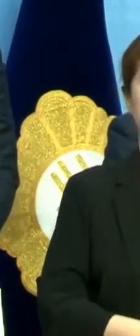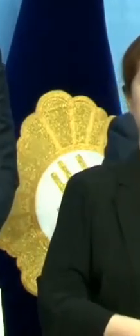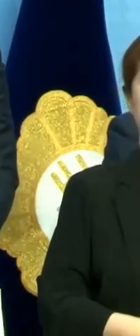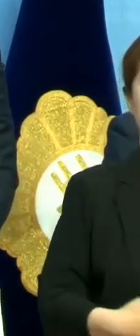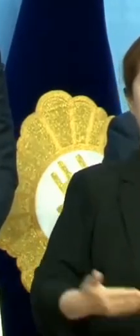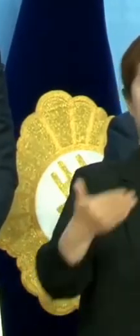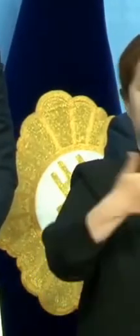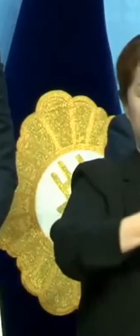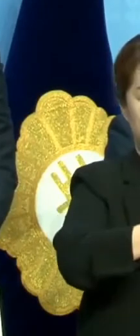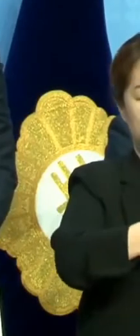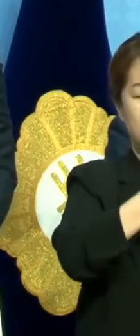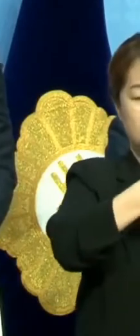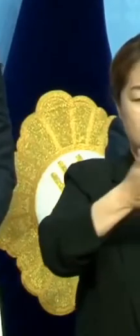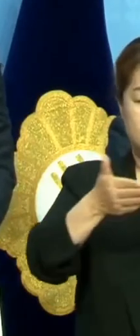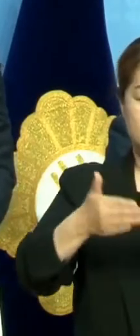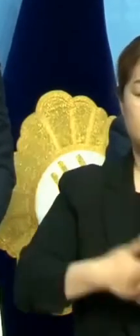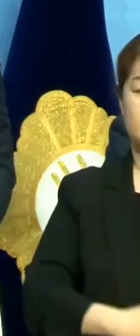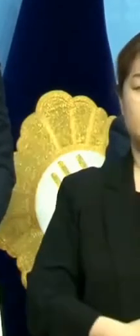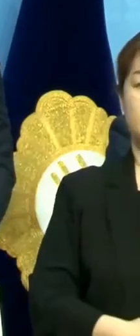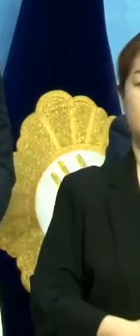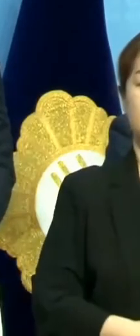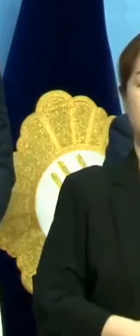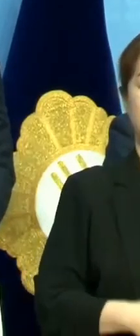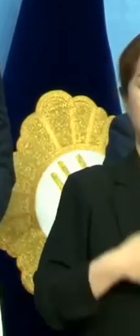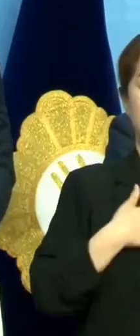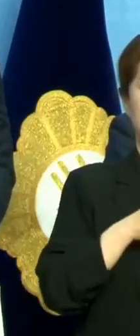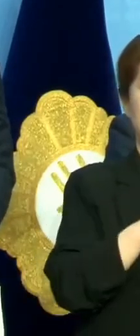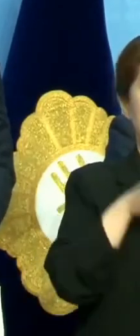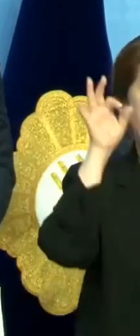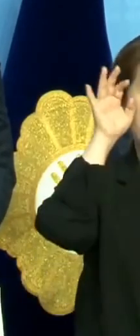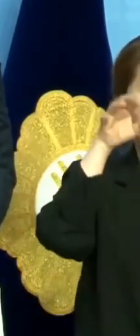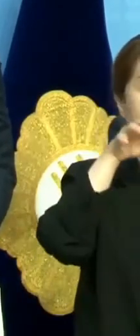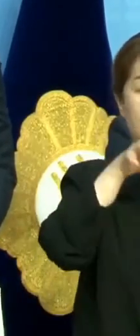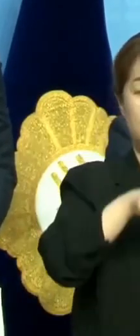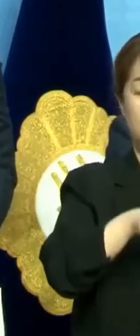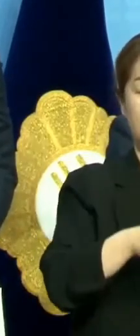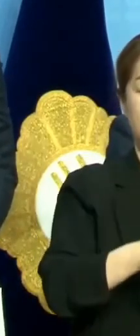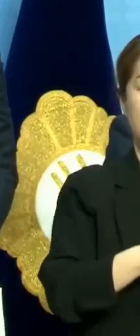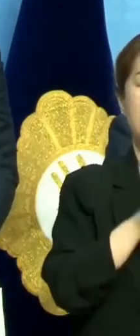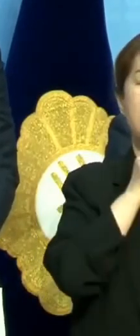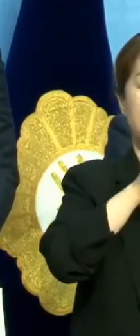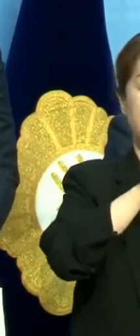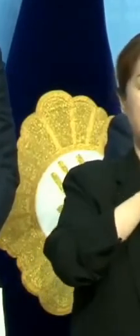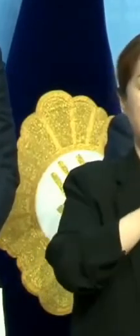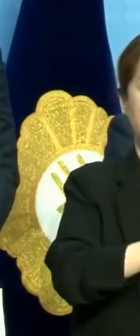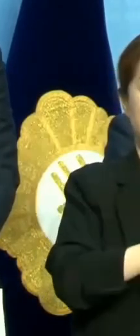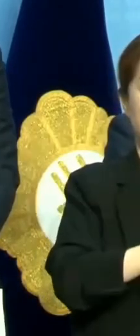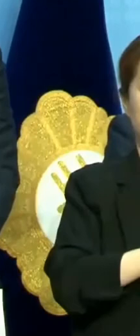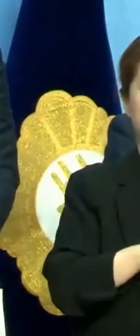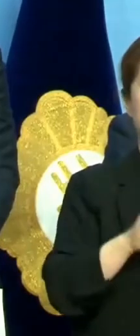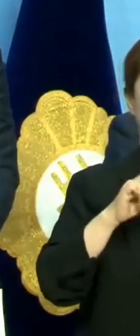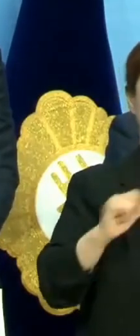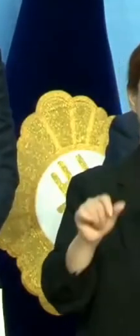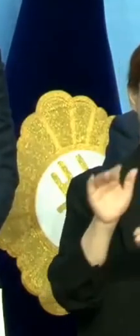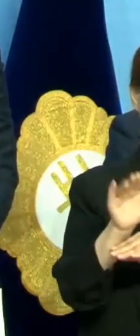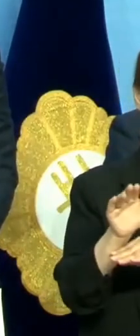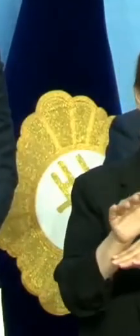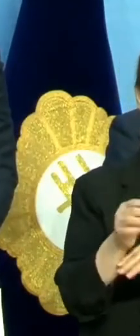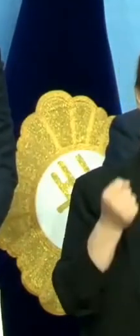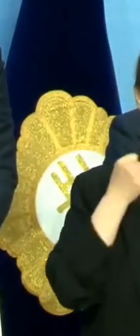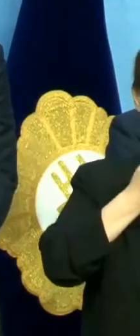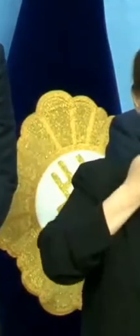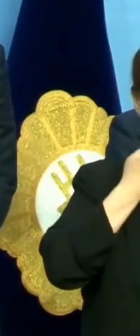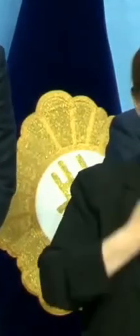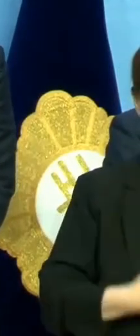여러분 도와주십시오. 저희 집은 포항이라 말 그대로 지방입니다. 힘이